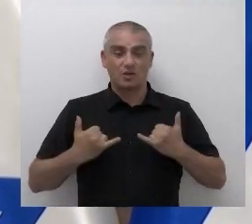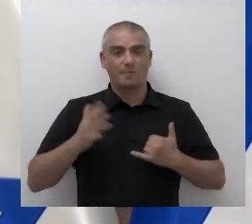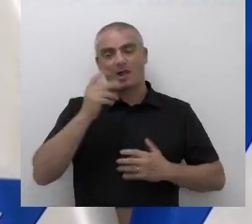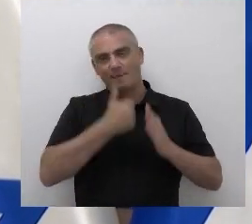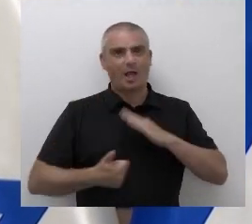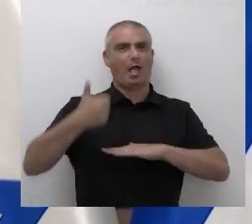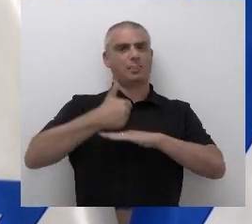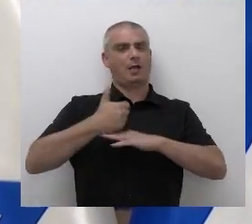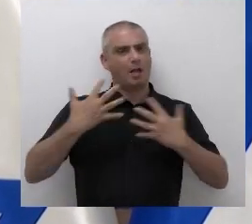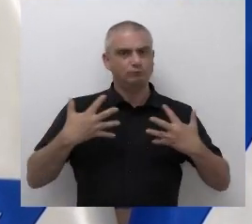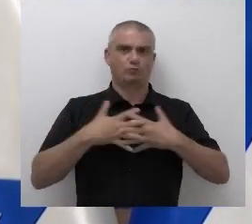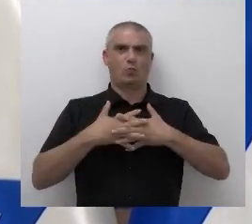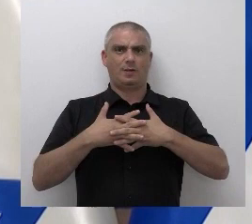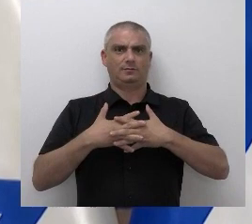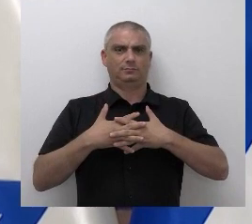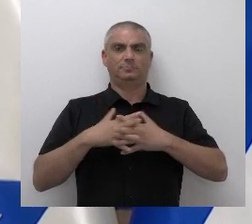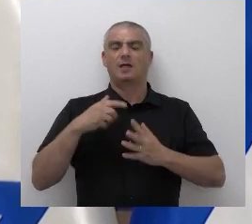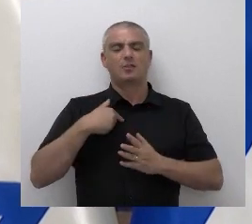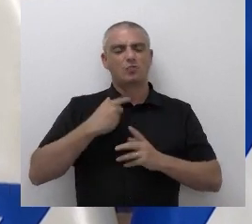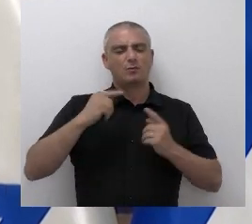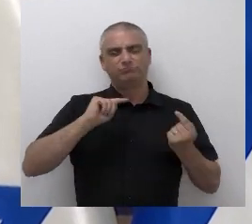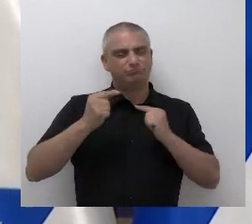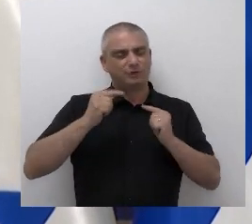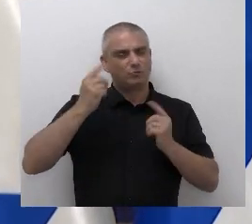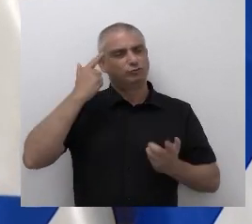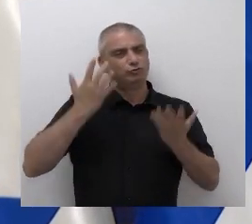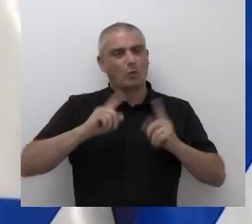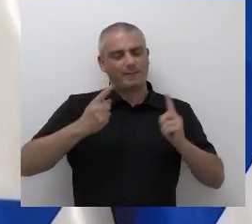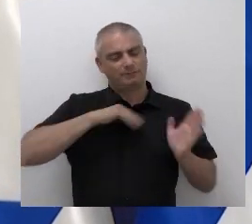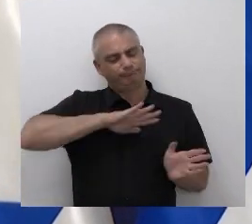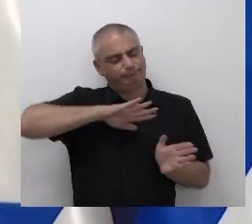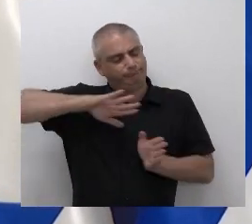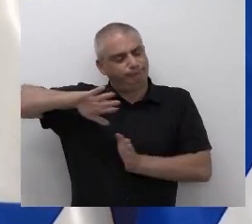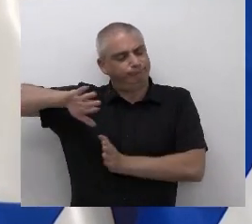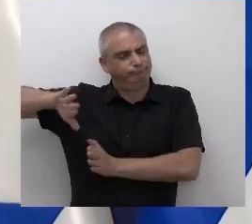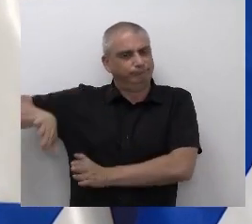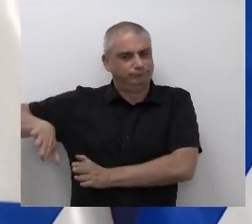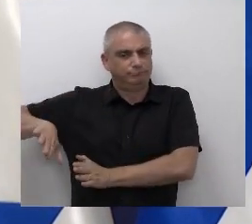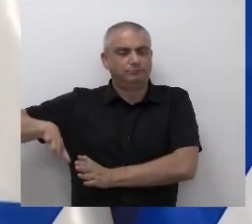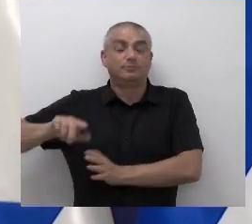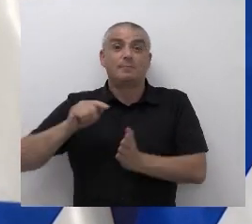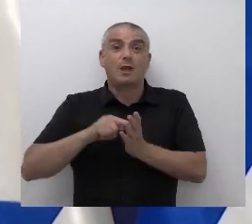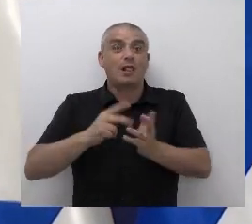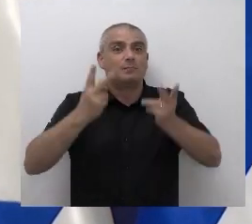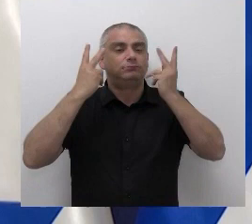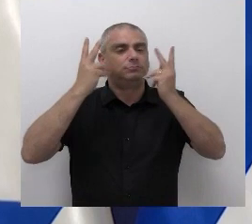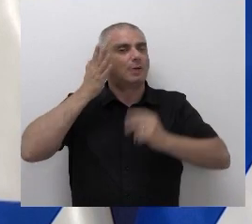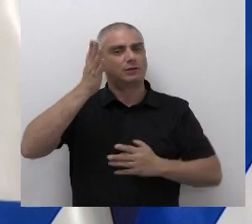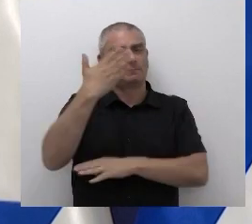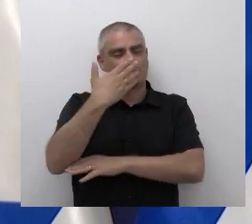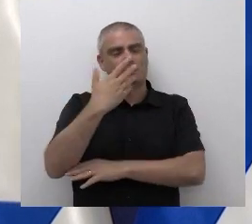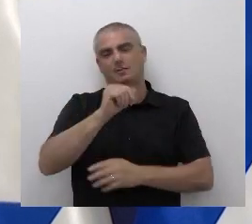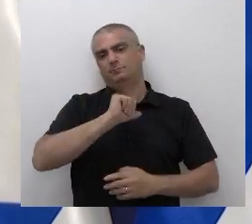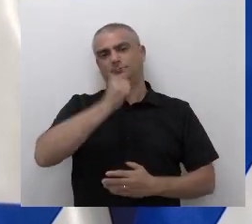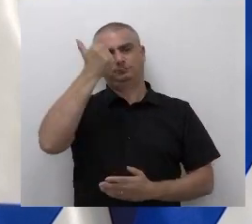שלו מאוחדת שמנו בצד כל שיקול אחר כגורל המדינה שלנו מוטל על